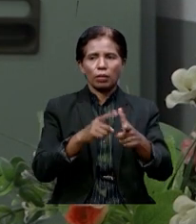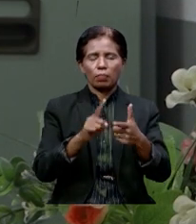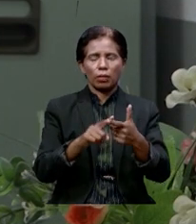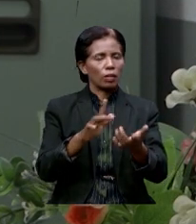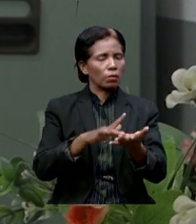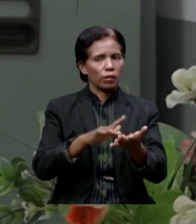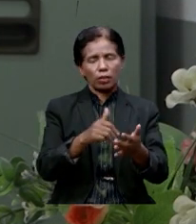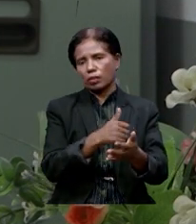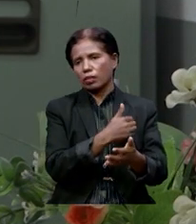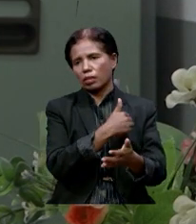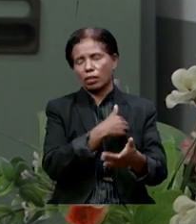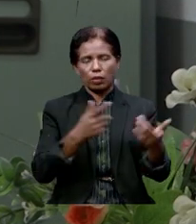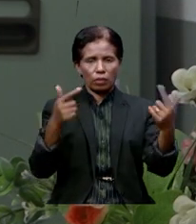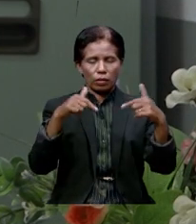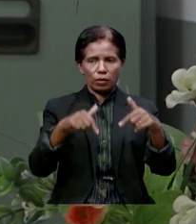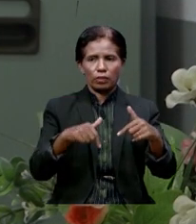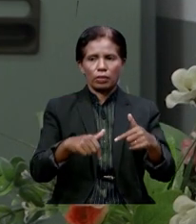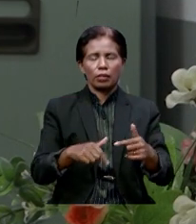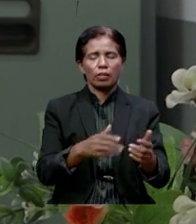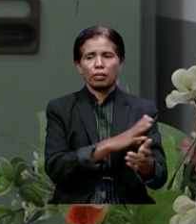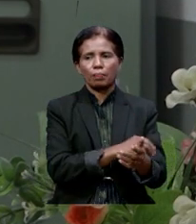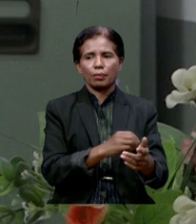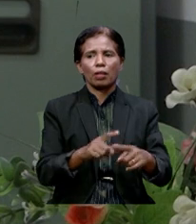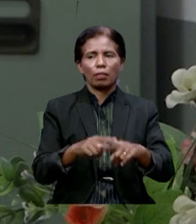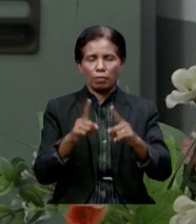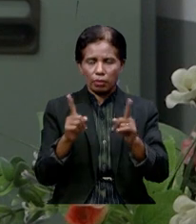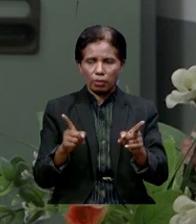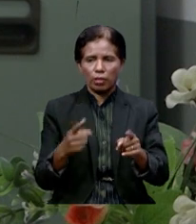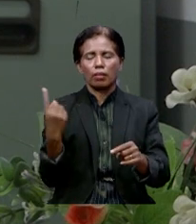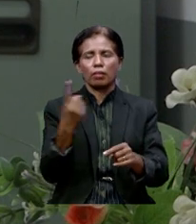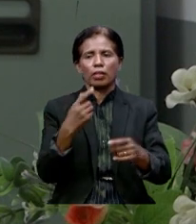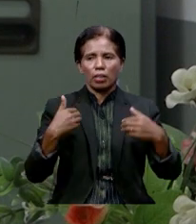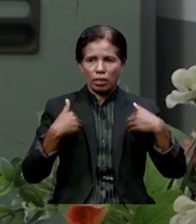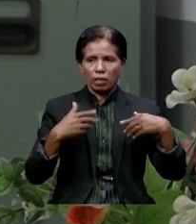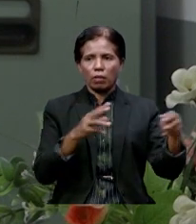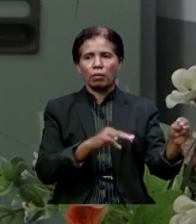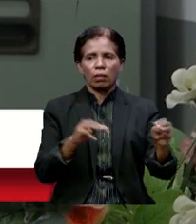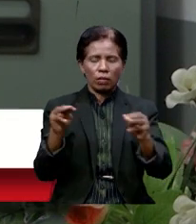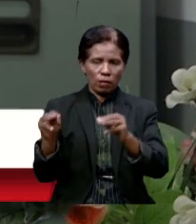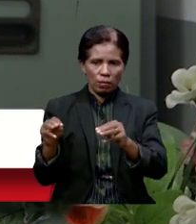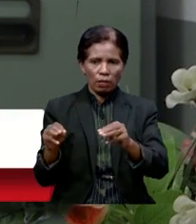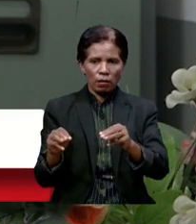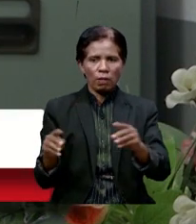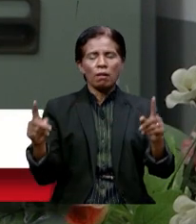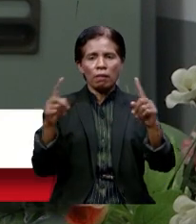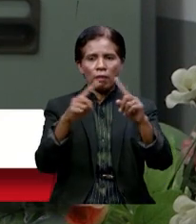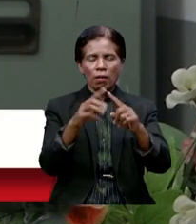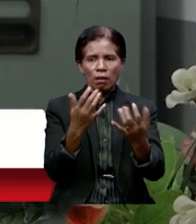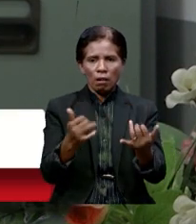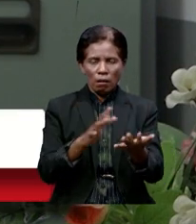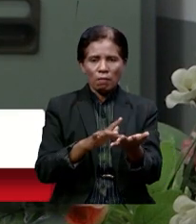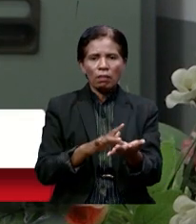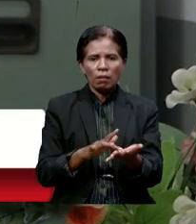dan sedauk mai, si sosad sedauk mai. Maybe sempre iya mudan sa. Sempre iha mudahan sa balung adian agora ai moruk ni